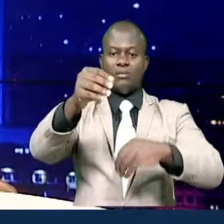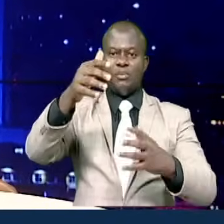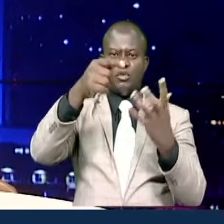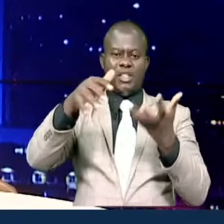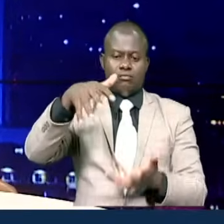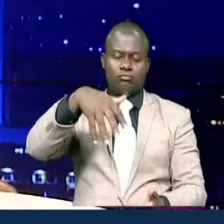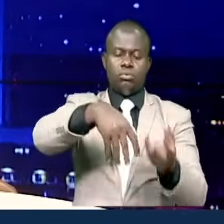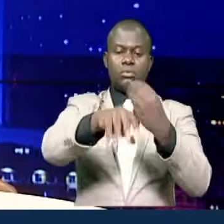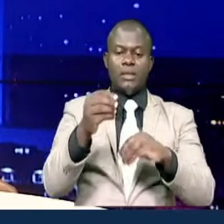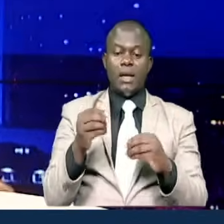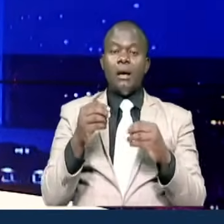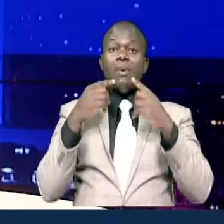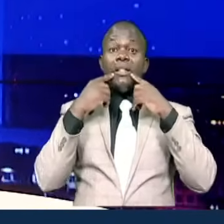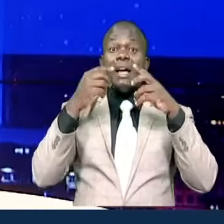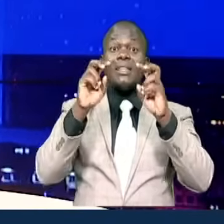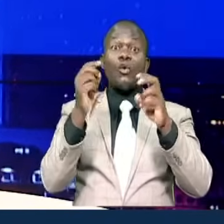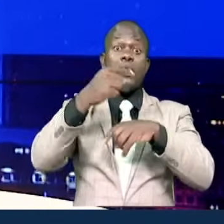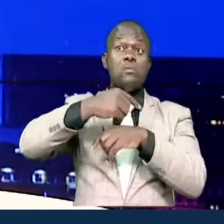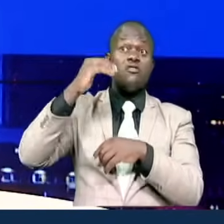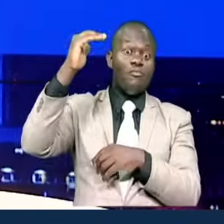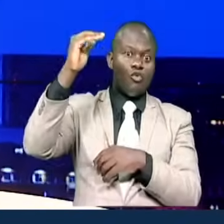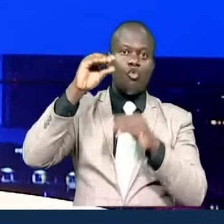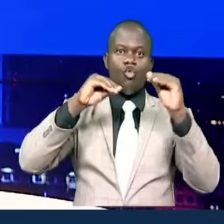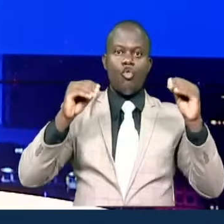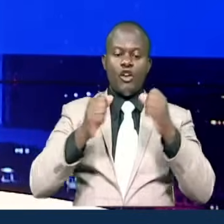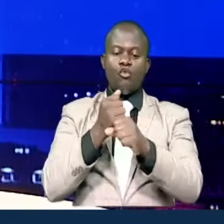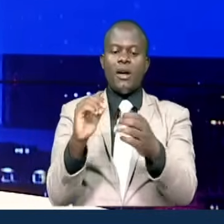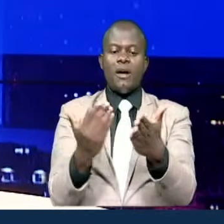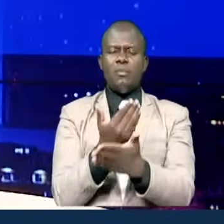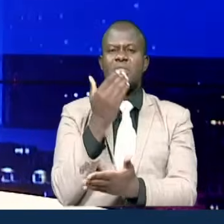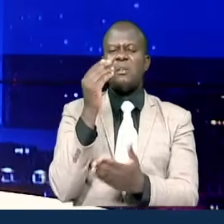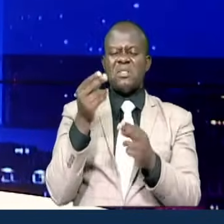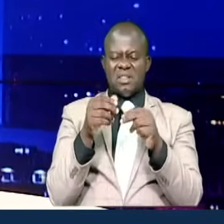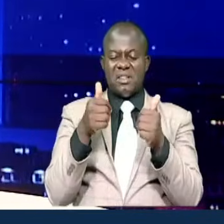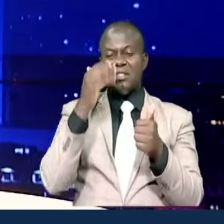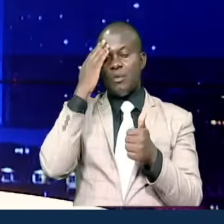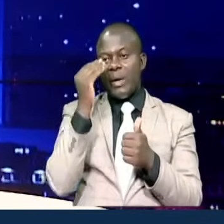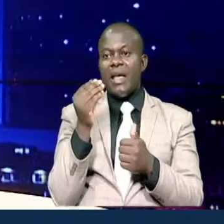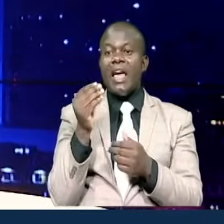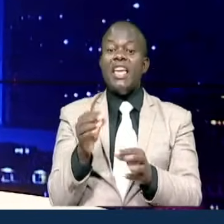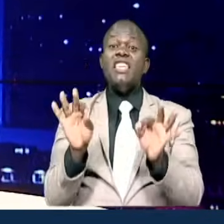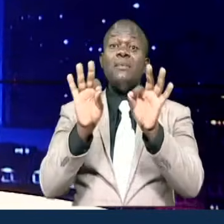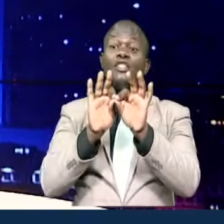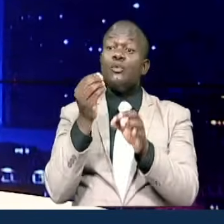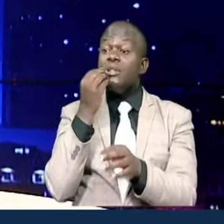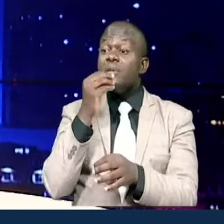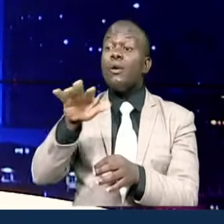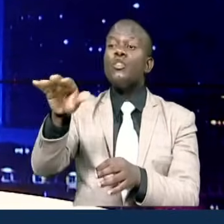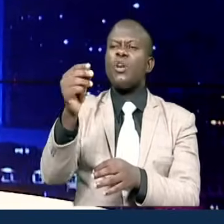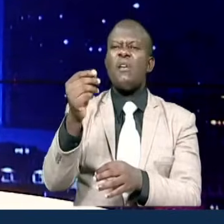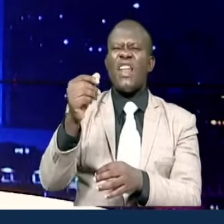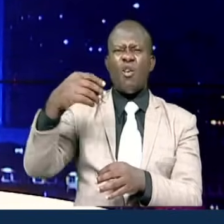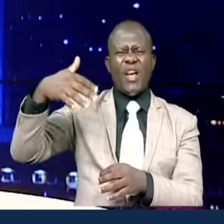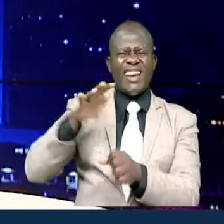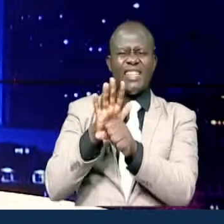ngo izagenda neza ugereranyije n'umwaka washize kubera kugabanuka kw'ibiciro by'ibiribwa ku isoko bitewe n'uko umusaruro w'iki gihembwe ngo watangiye